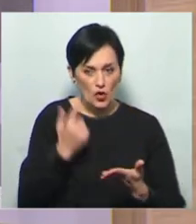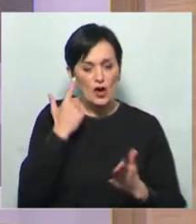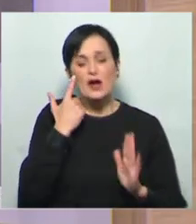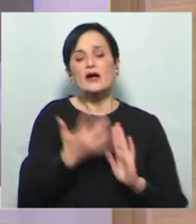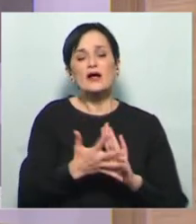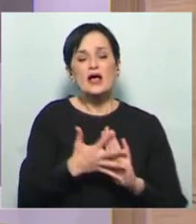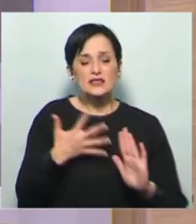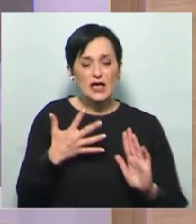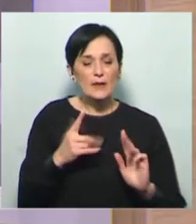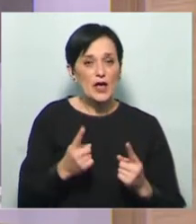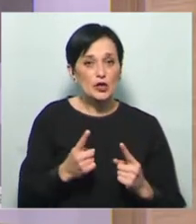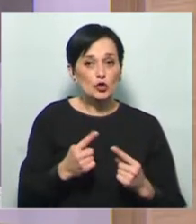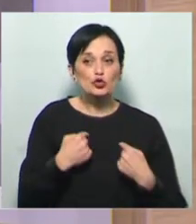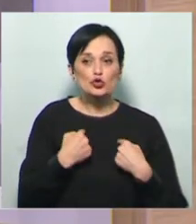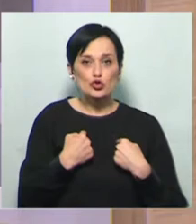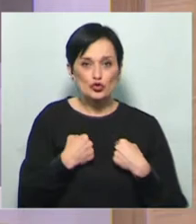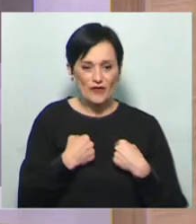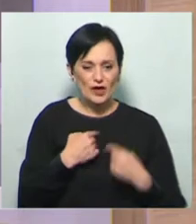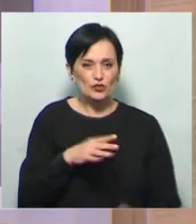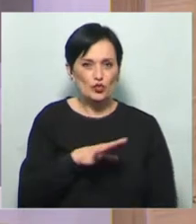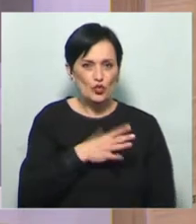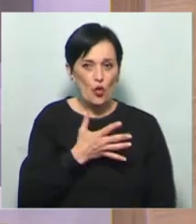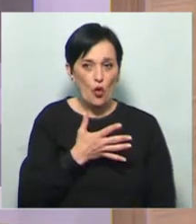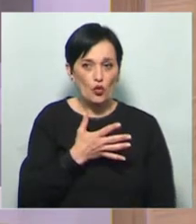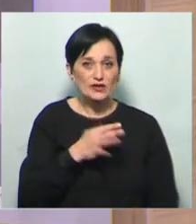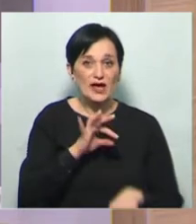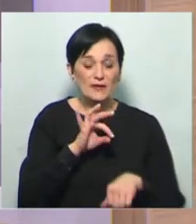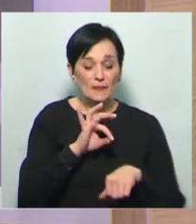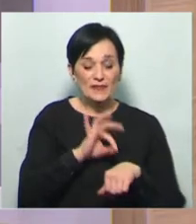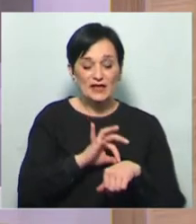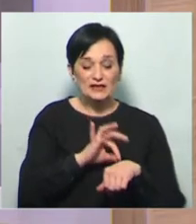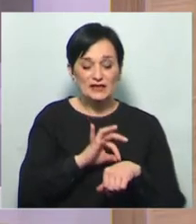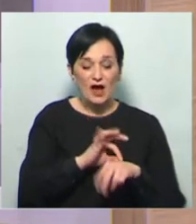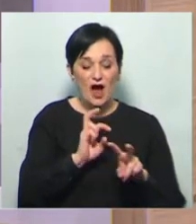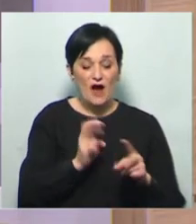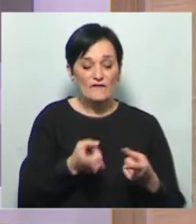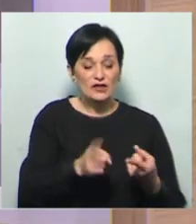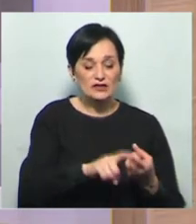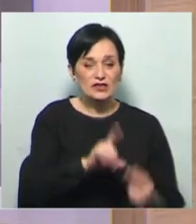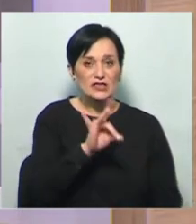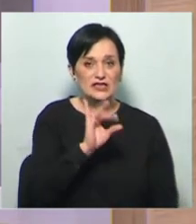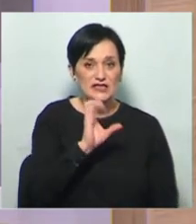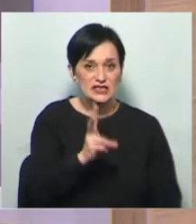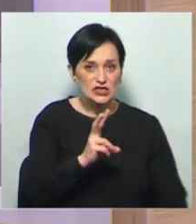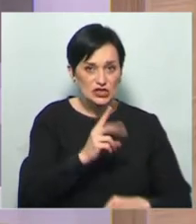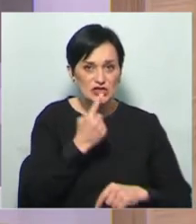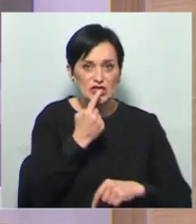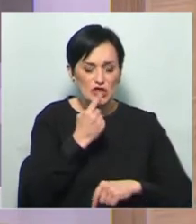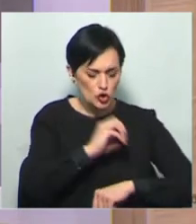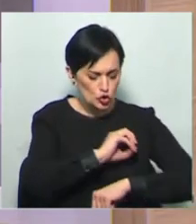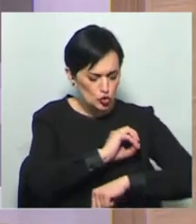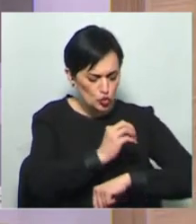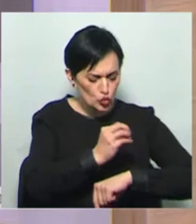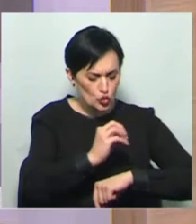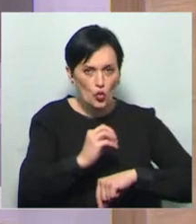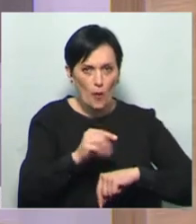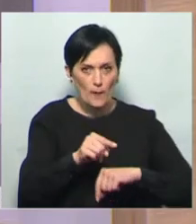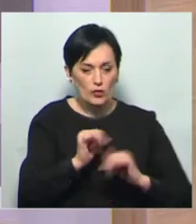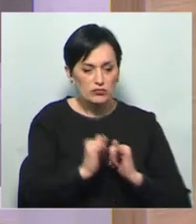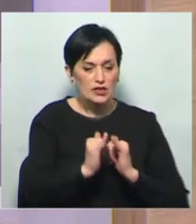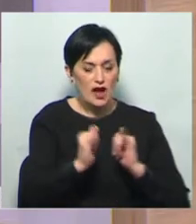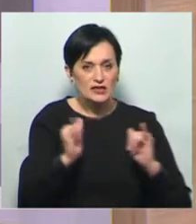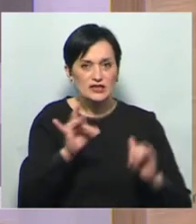გასაგებია, იმიტომ რომ ჩვენ ქონდა თვითონ დაავადებასთან დაკავშირებული რისკები, თრომბოზის გაზრდილი რისკი,